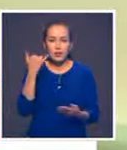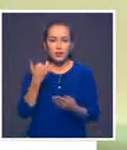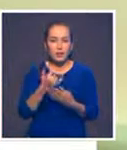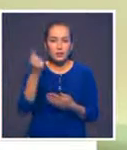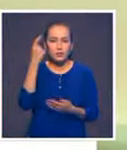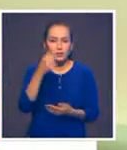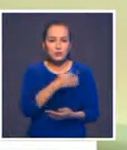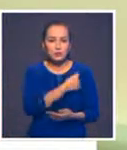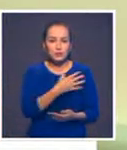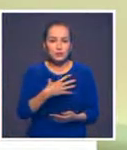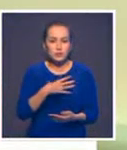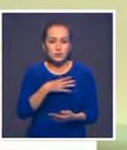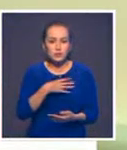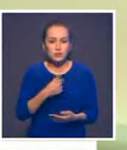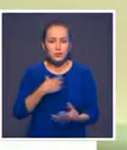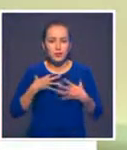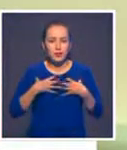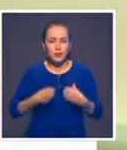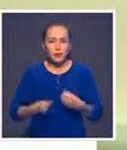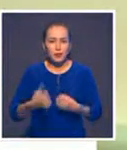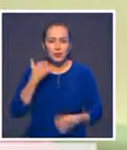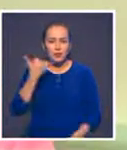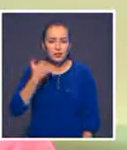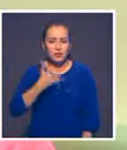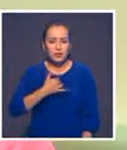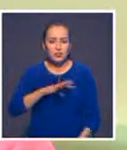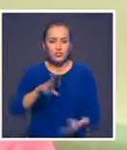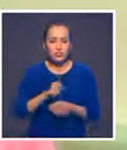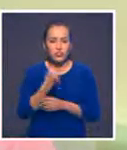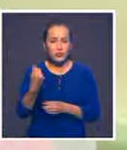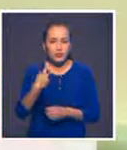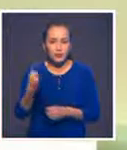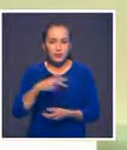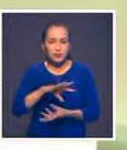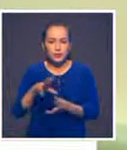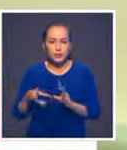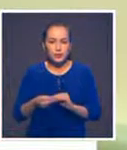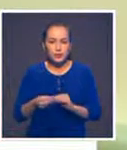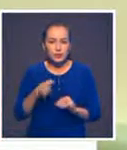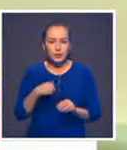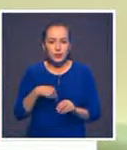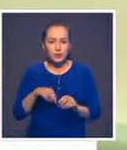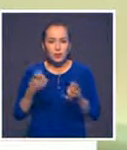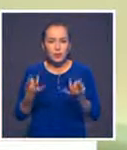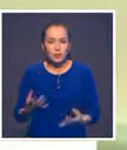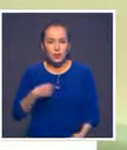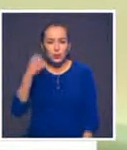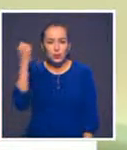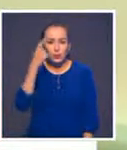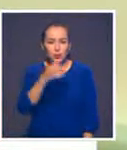алмаған айғалады, мазамды ала бермеші қыз, басымды ұрып кетші бар деп. Мен жай ғана білейін дедім